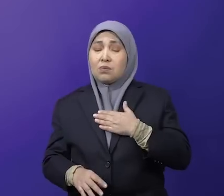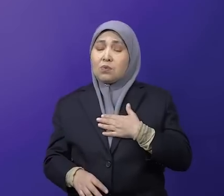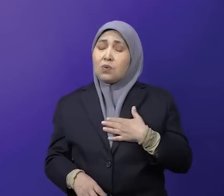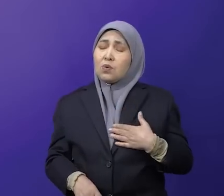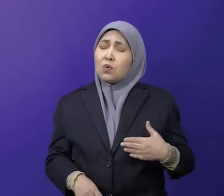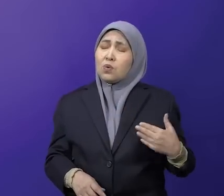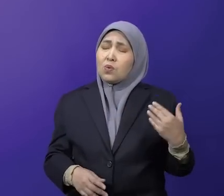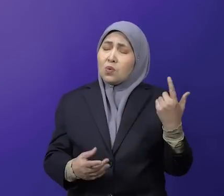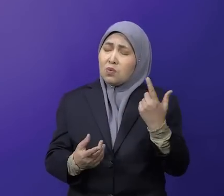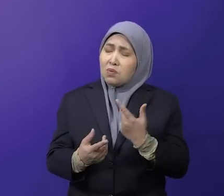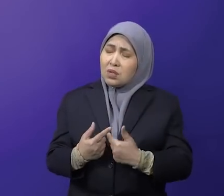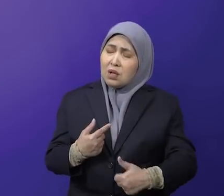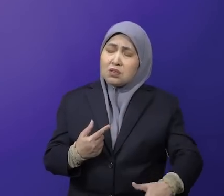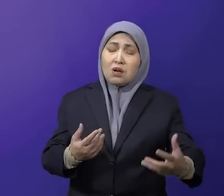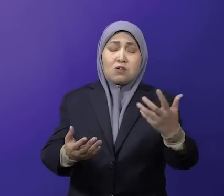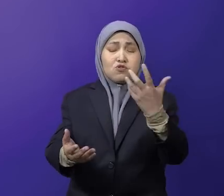ladunka